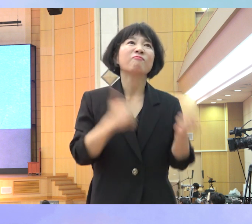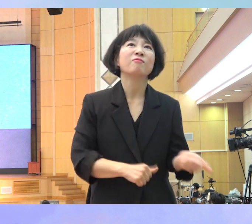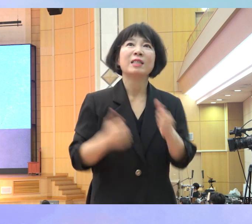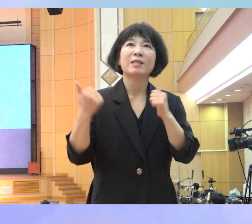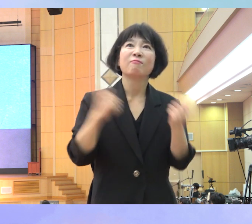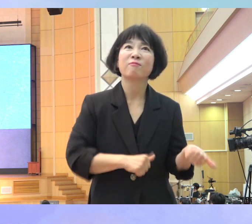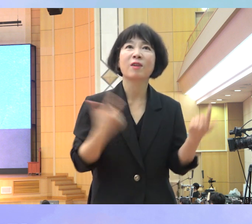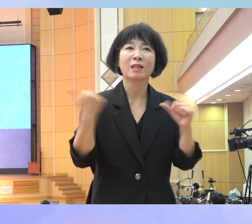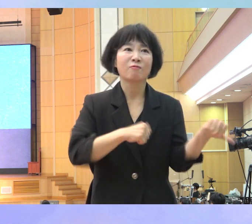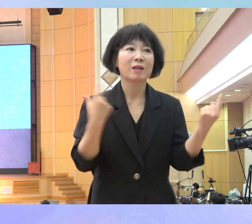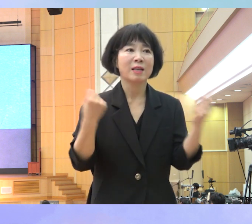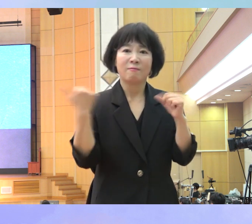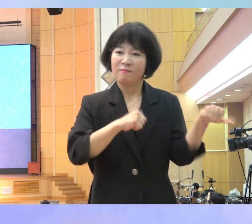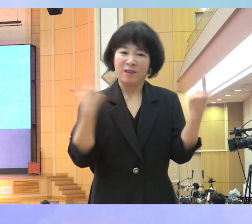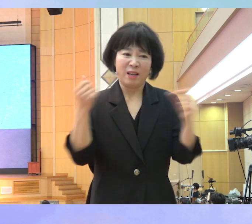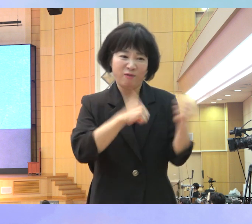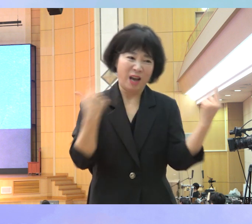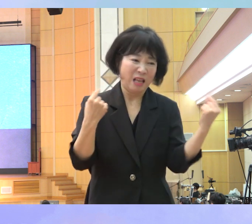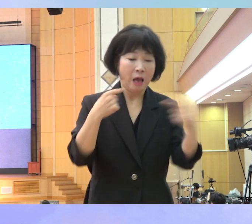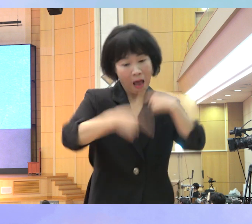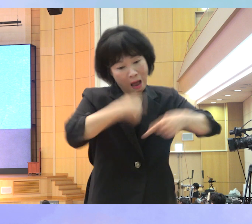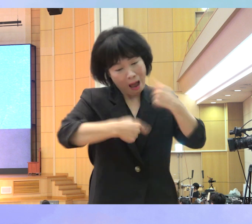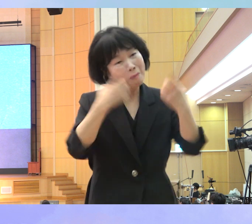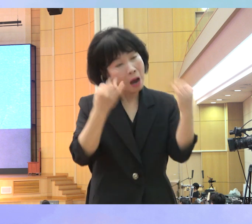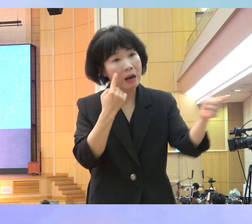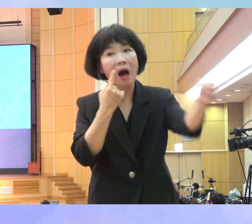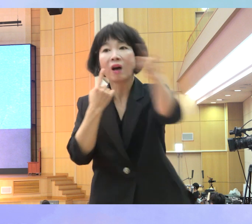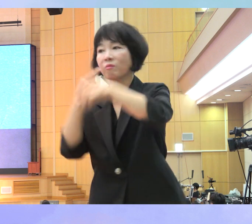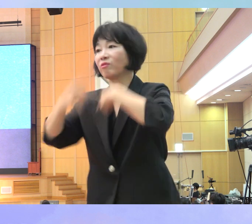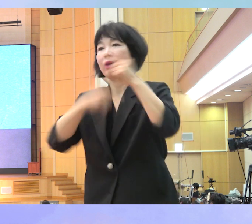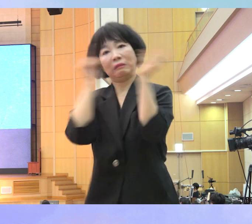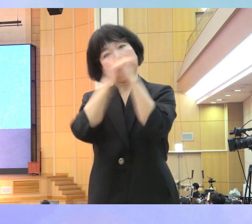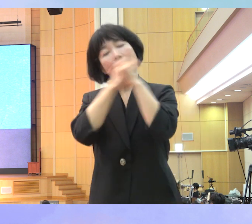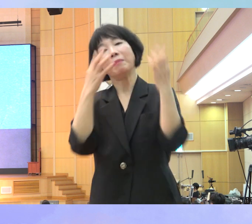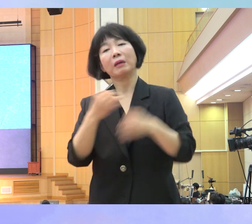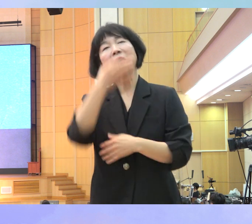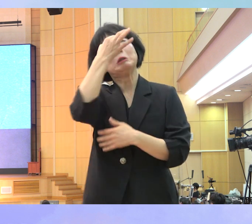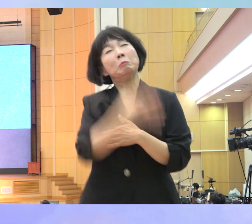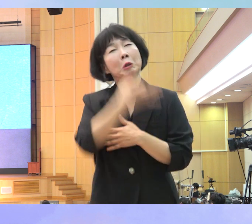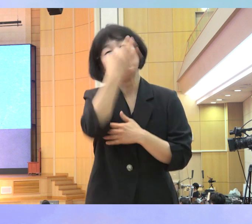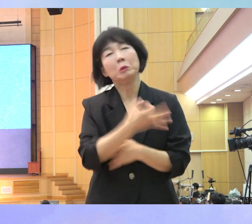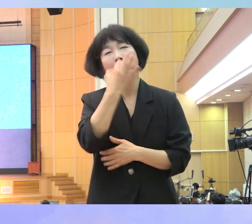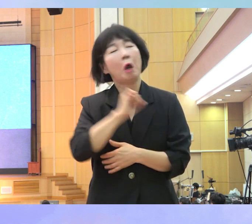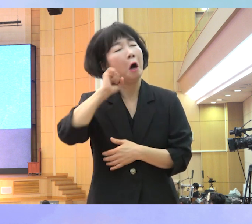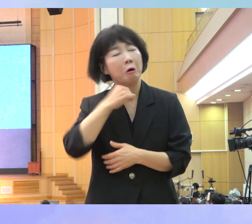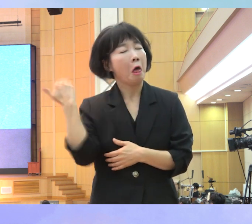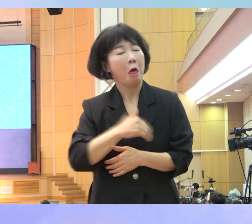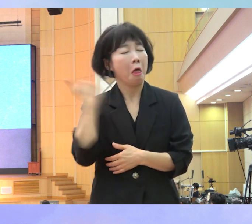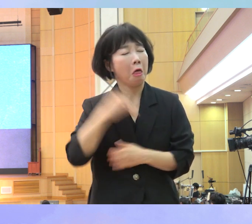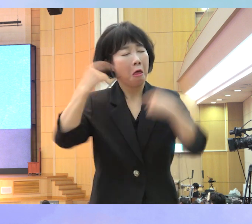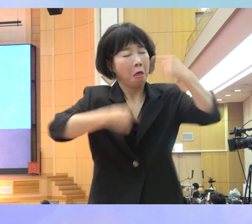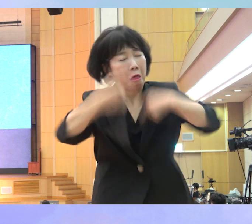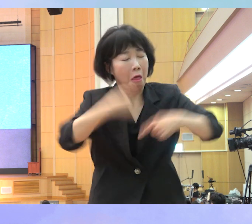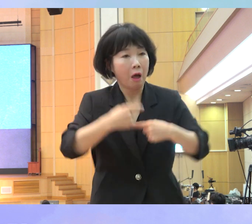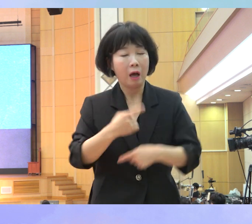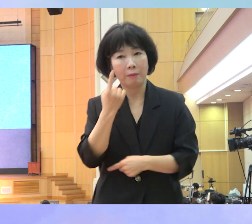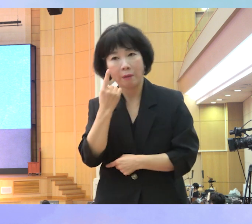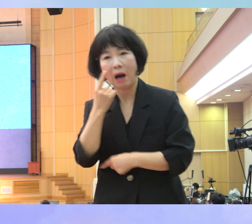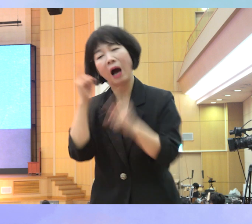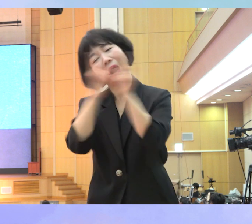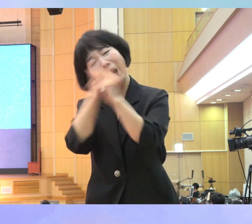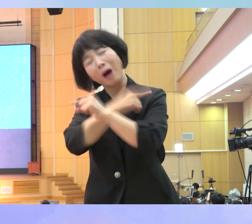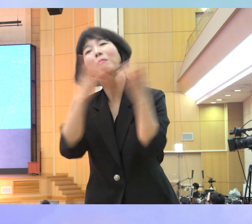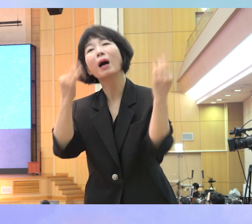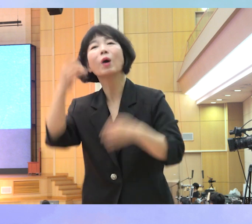죽겠다라는 말 너무 많이 하죠. 힘들다, 어렵다. 그래서 사람들 만날 때면, 특히 뭐